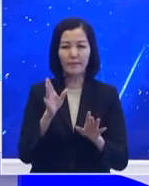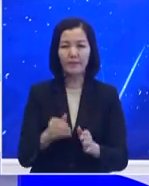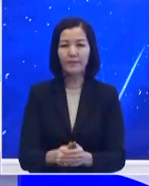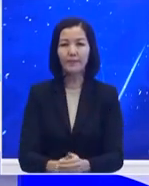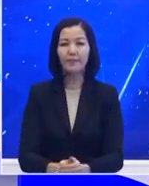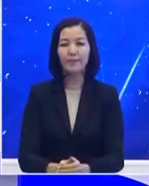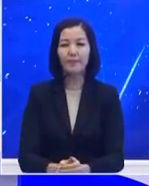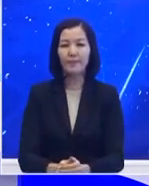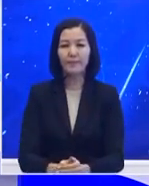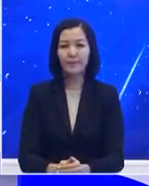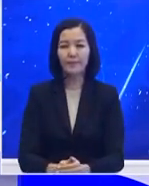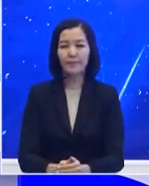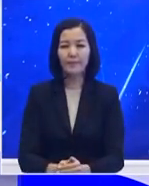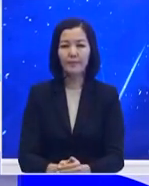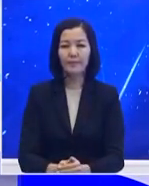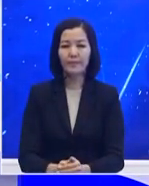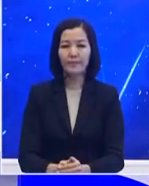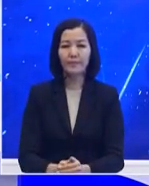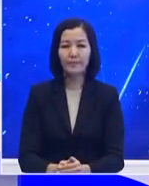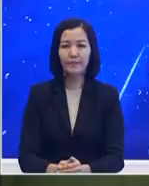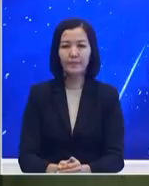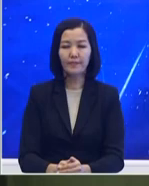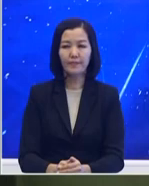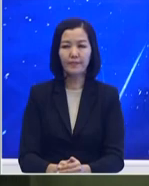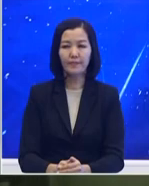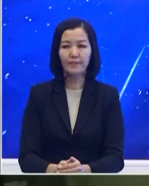тілші зерттеп көрген сюжеттен көрейік.